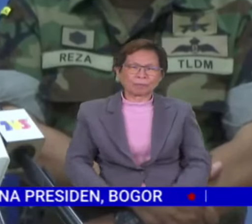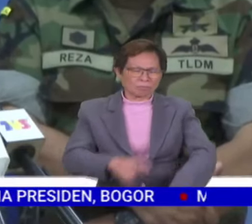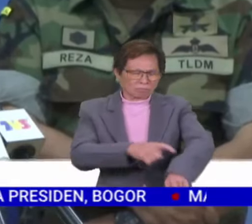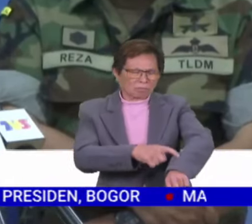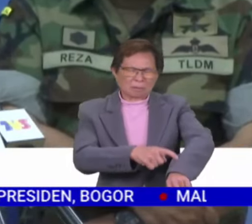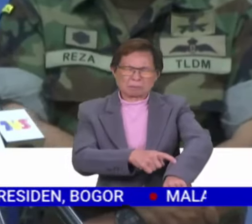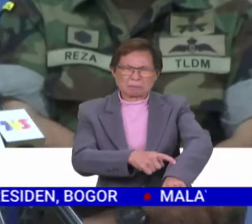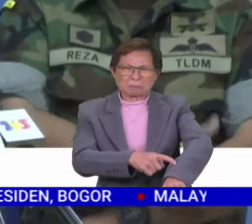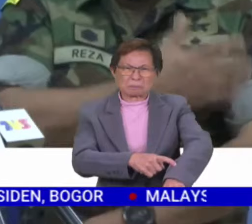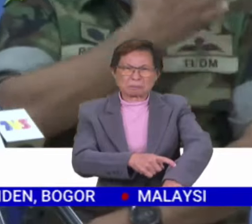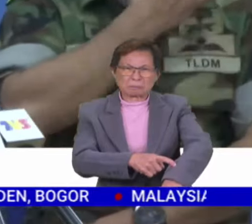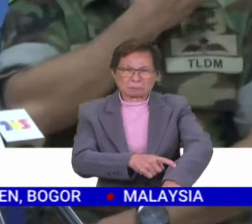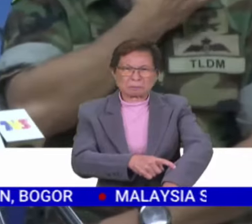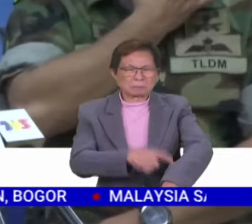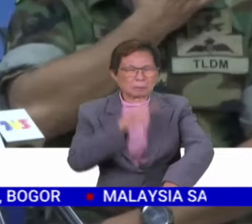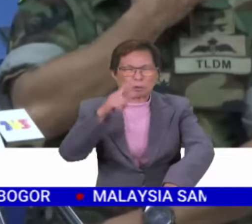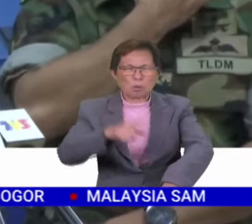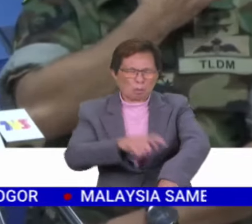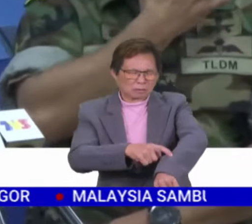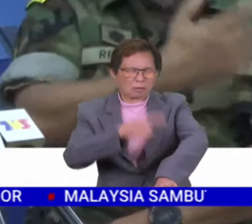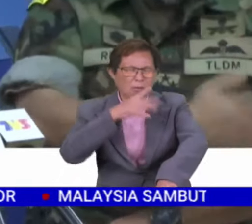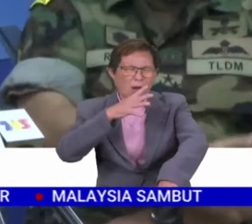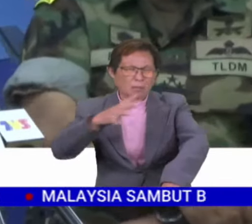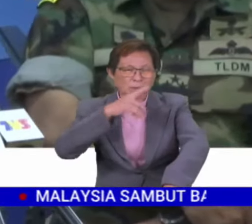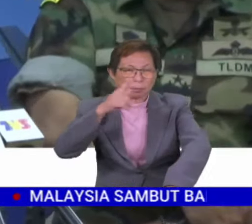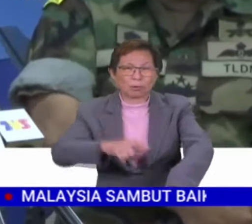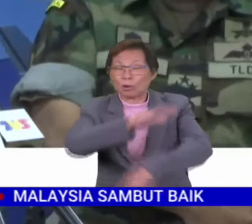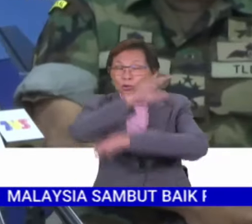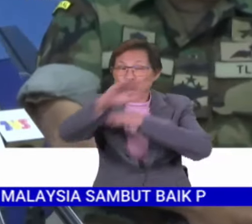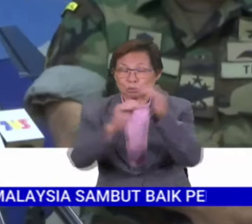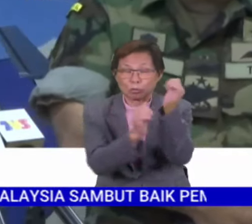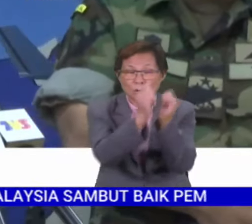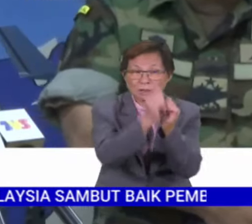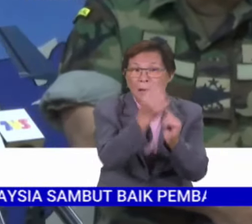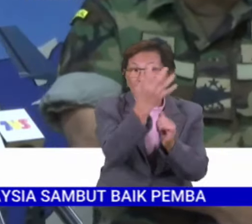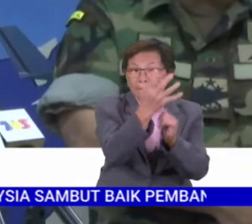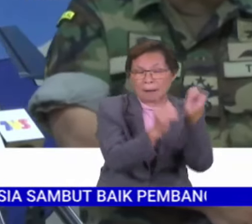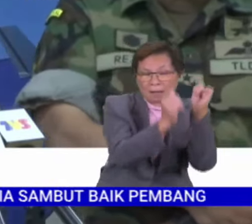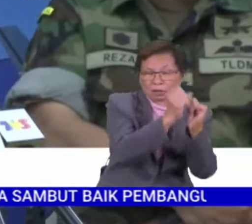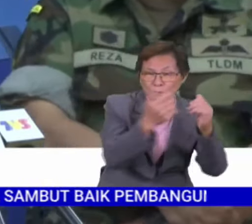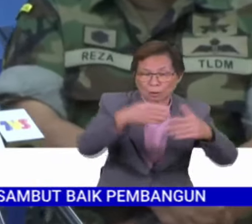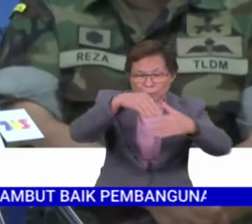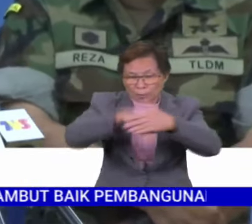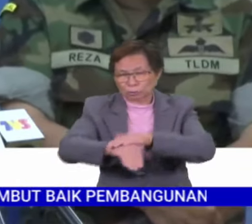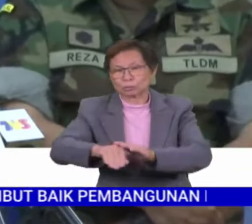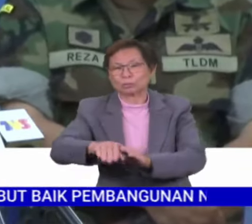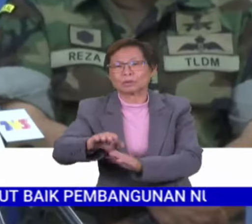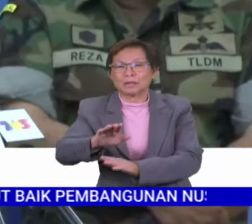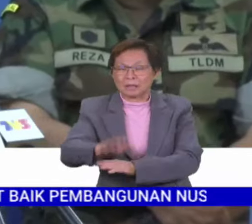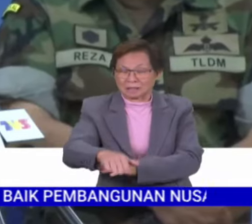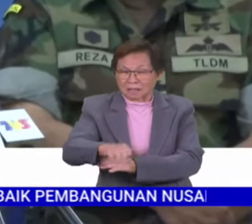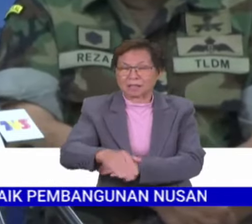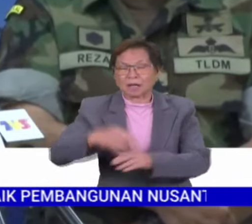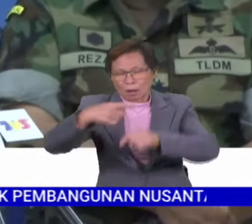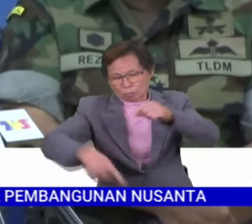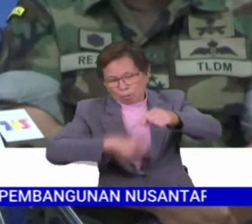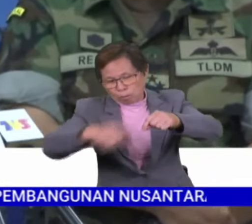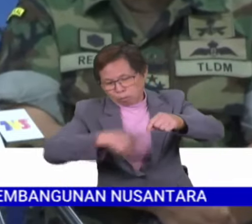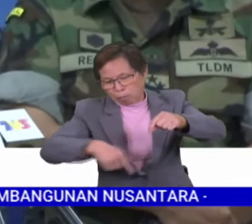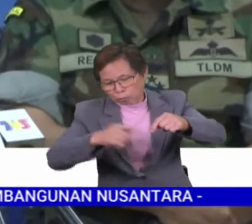masa. Ya? Kerana itu semua enjin-enjinnya, 4 enjin telah masuk, gearbox pun dah masuk, propeller dah pasang,